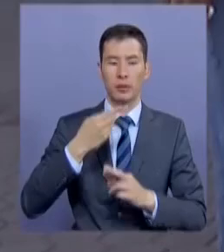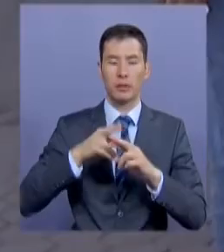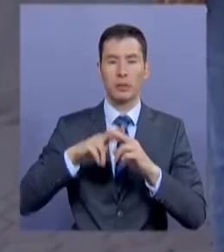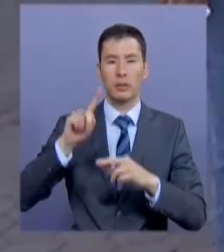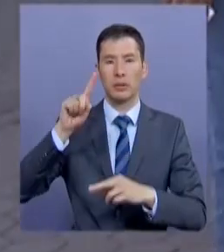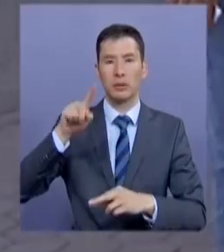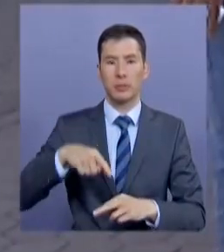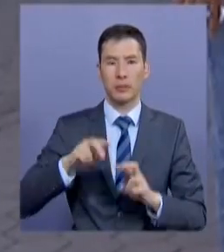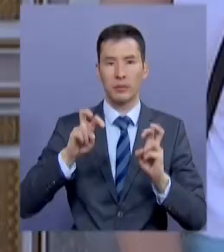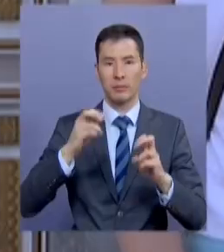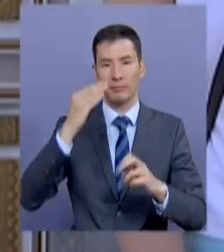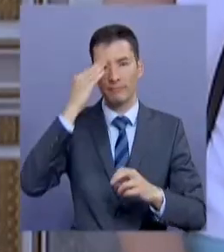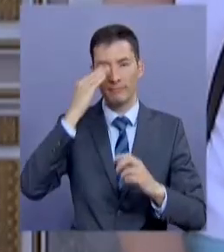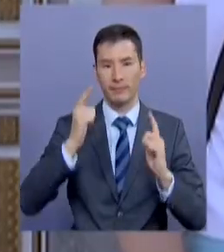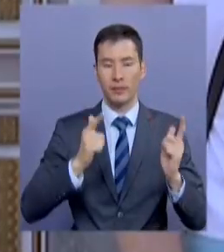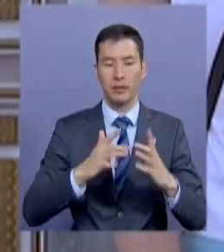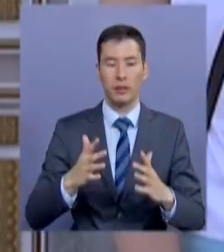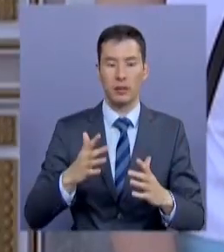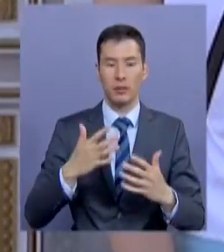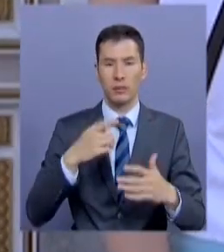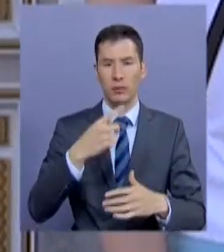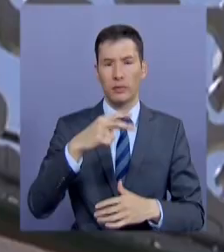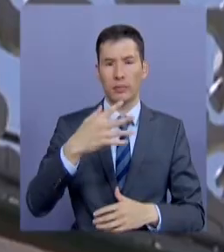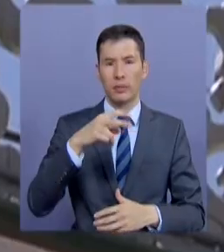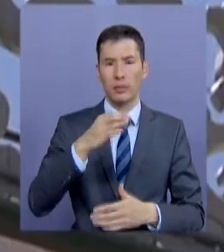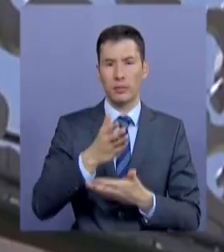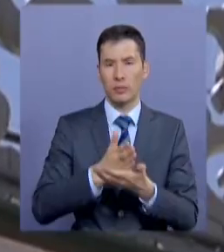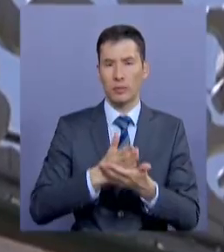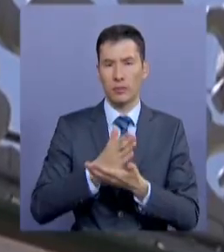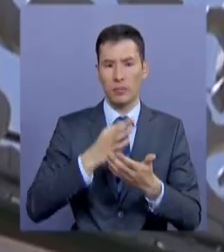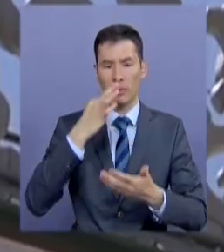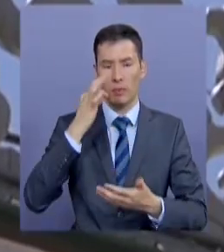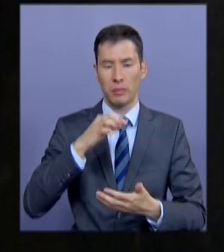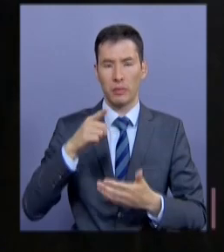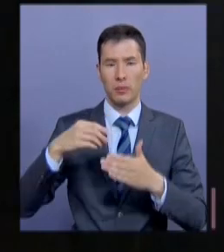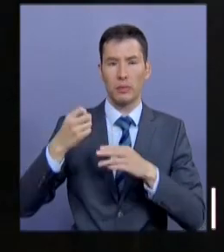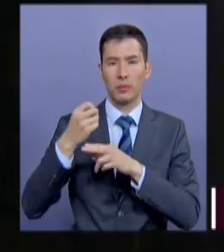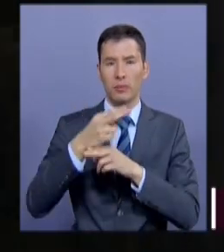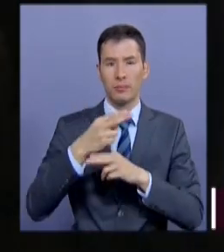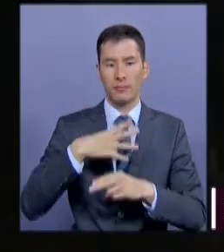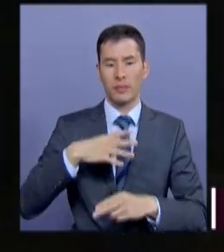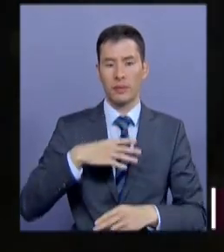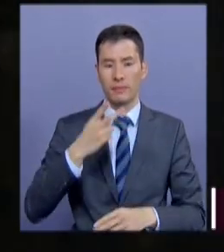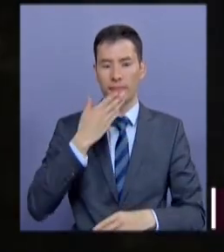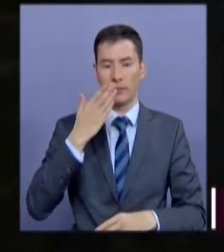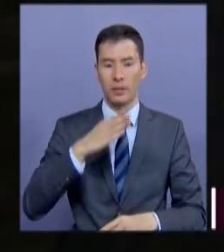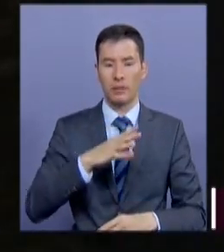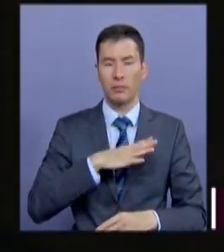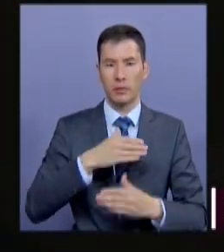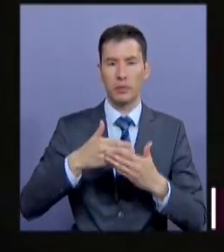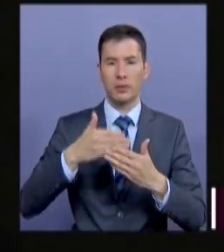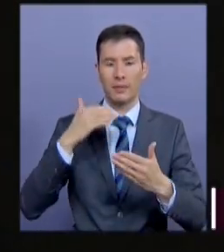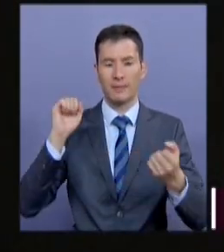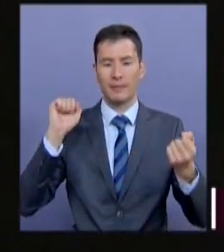ету негізсіз екенін алға тартады. 25 жылдық тәжірибесі бар кәсіби маманның жетекшілік етпеуі былтырдан бері онсыз да қысым көріп жүрген